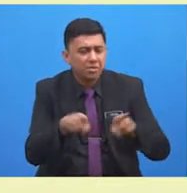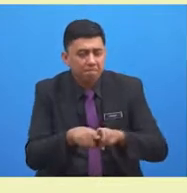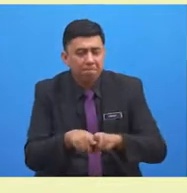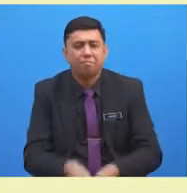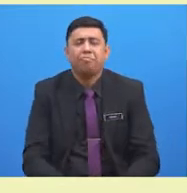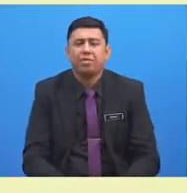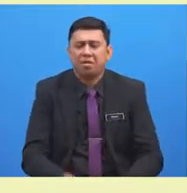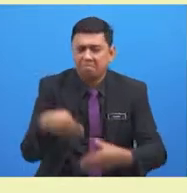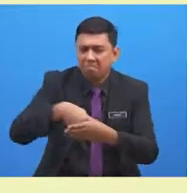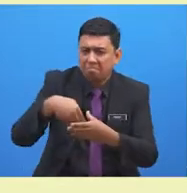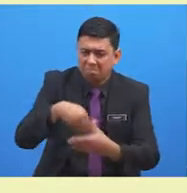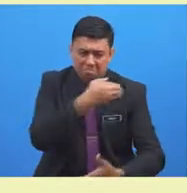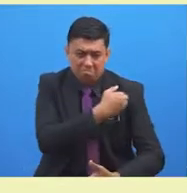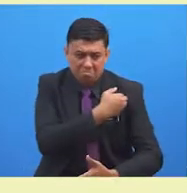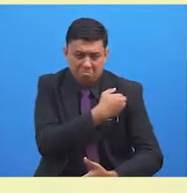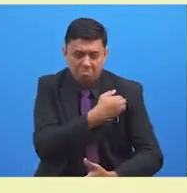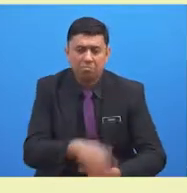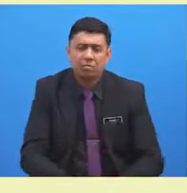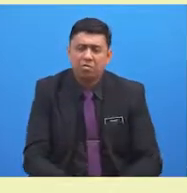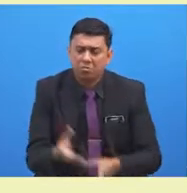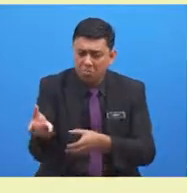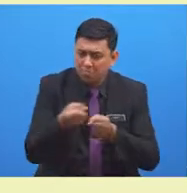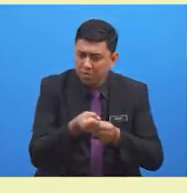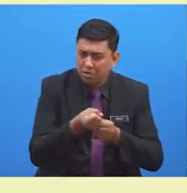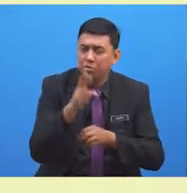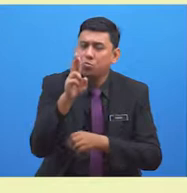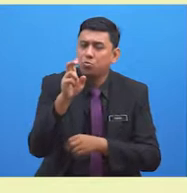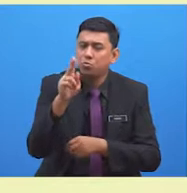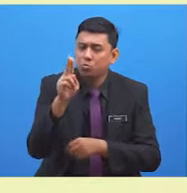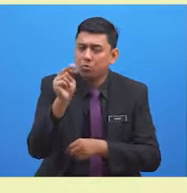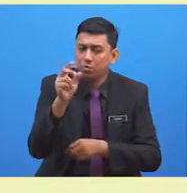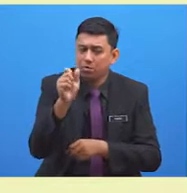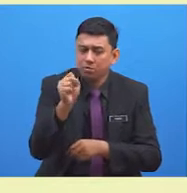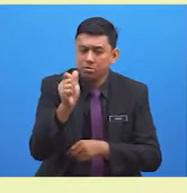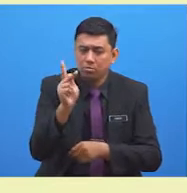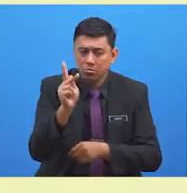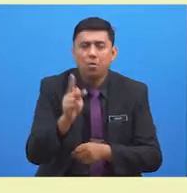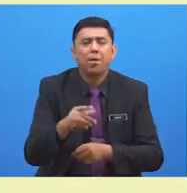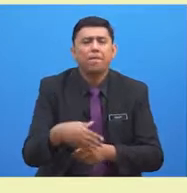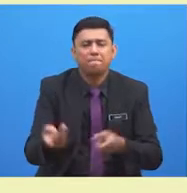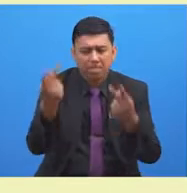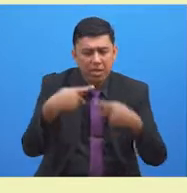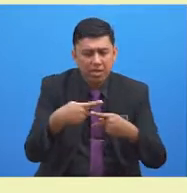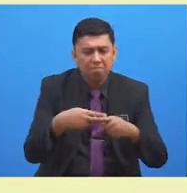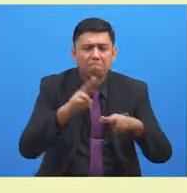otot interkosta dalam akan kontrak menarik rusuk kembali kepada kedudukan